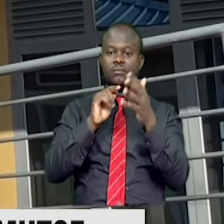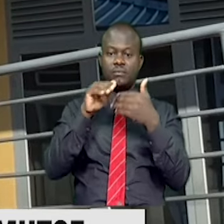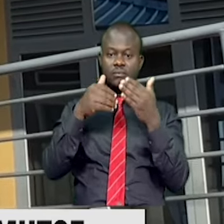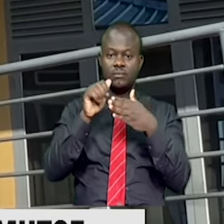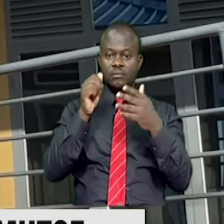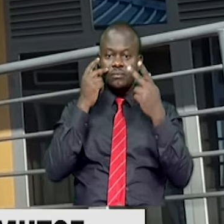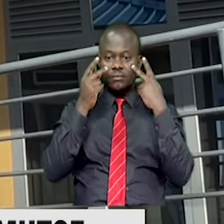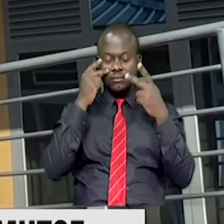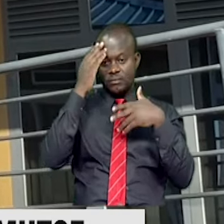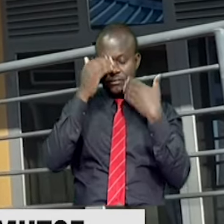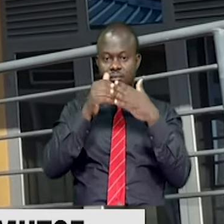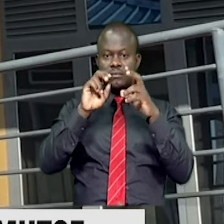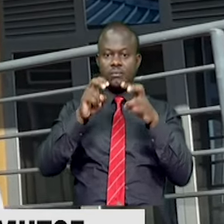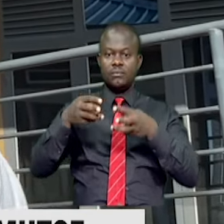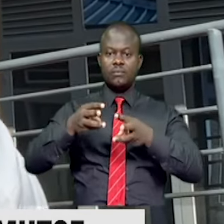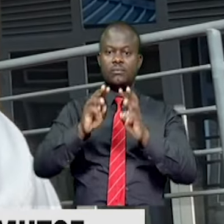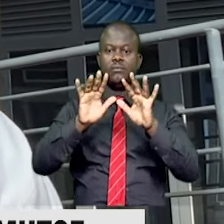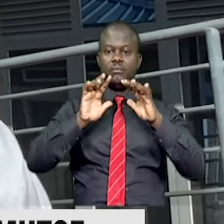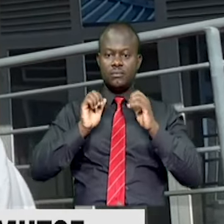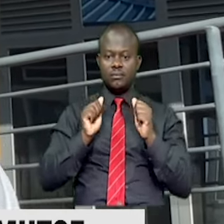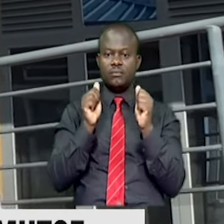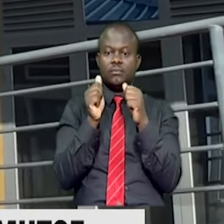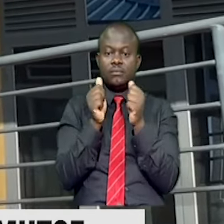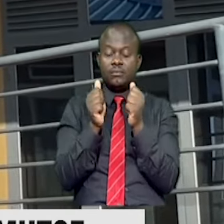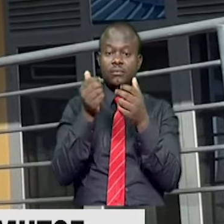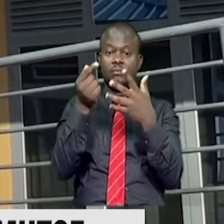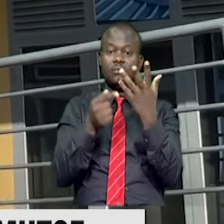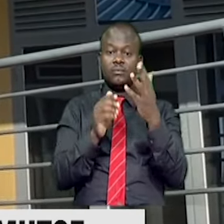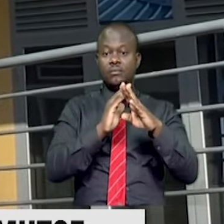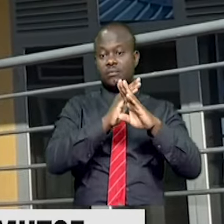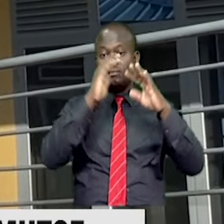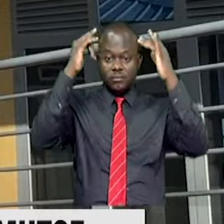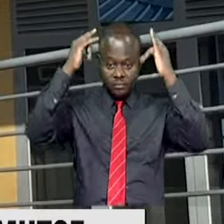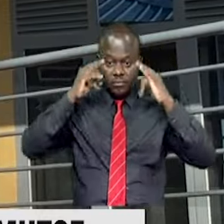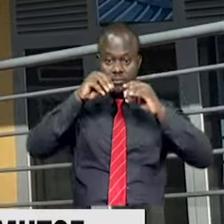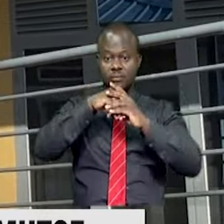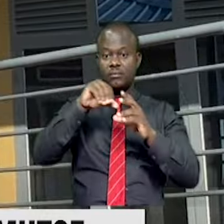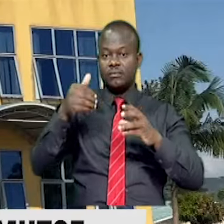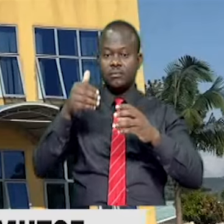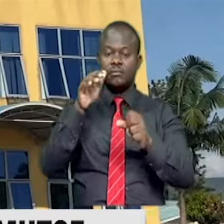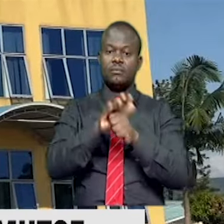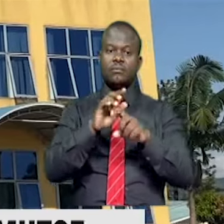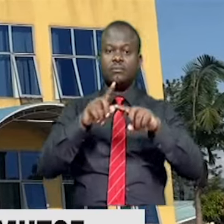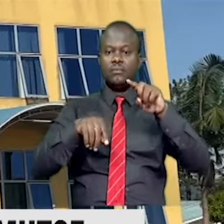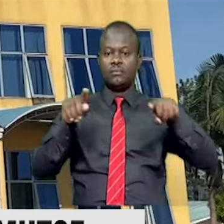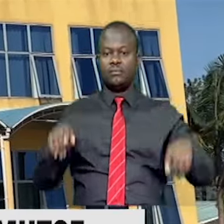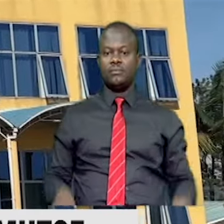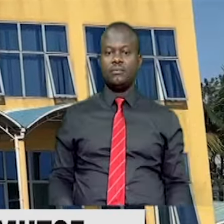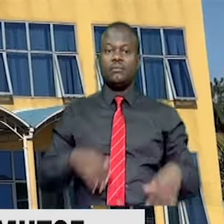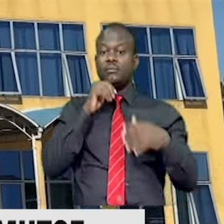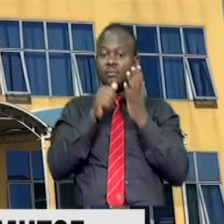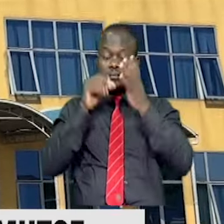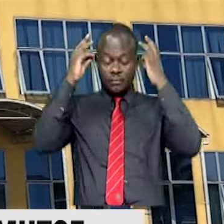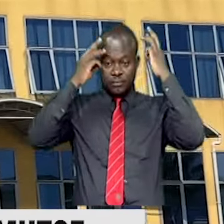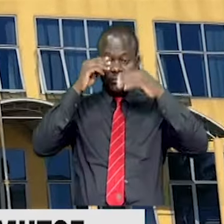byarebwaho kugira ngo ubwo buryo bwo kwirinda malaria buhari, uretse inzitiramubu hazemo n'ubundi bwinshi butandukanye. Si ikibazo gihangayikisha inzego